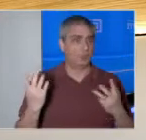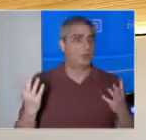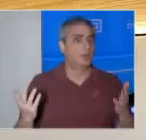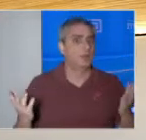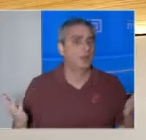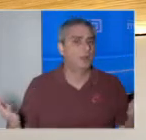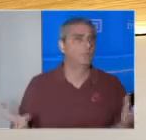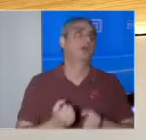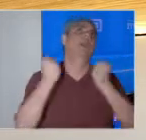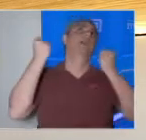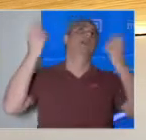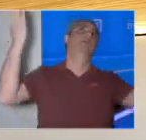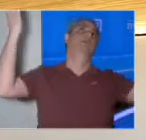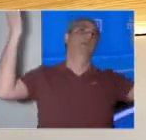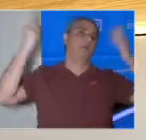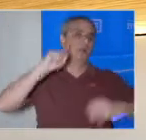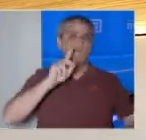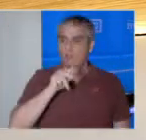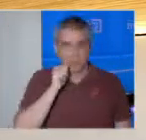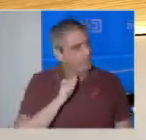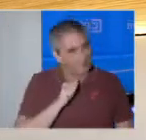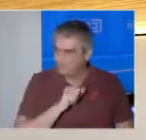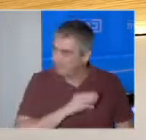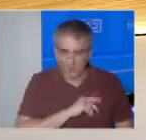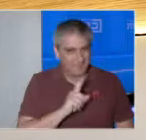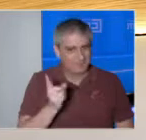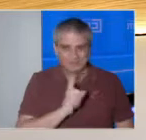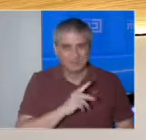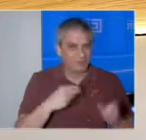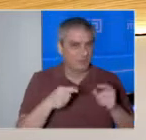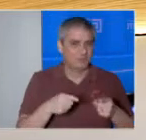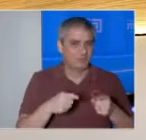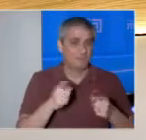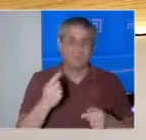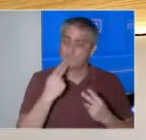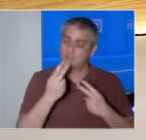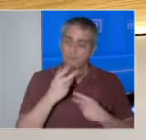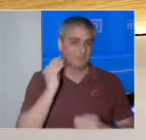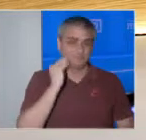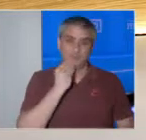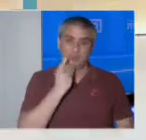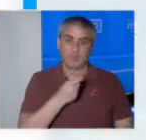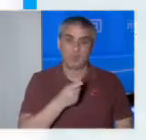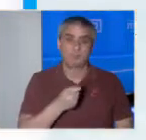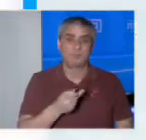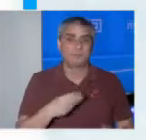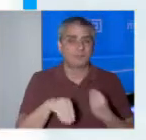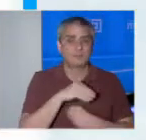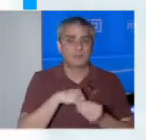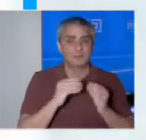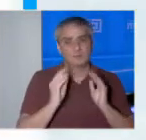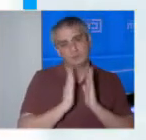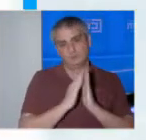ובא לציון גואל. אבל כחול לבן גם לפשרה הזו לא מסכימה. והם מגיבים בצהריים, תחמנות